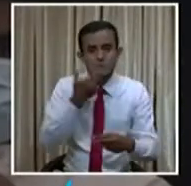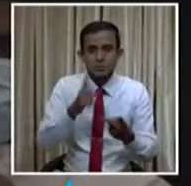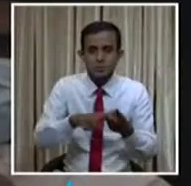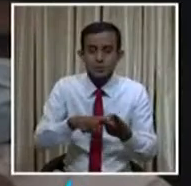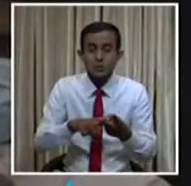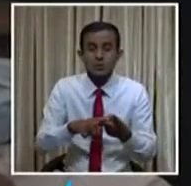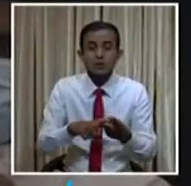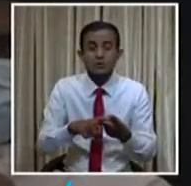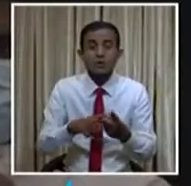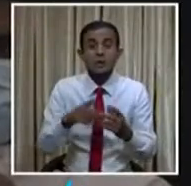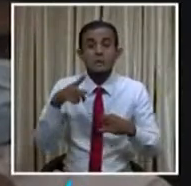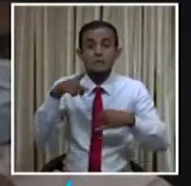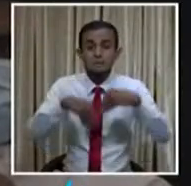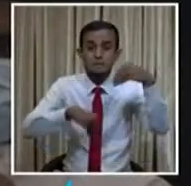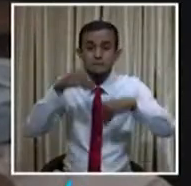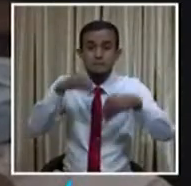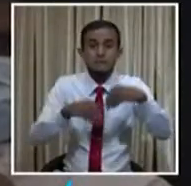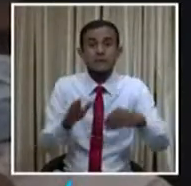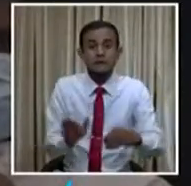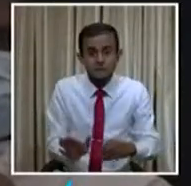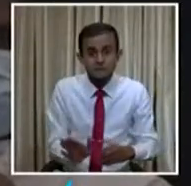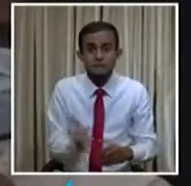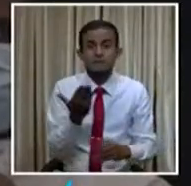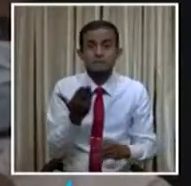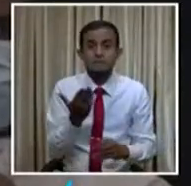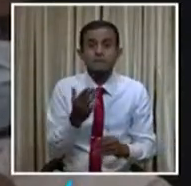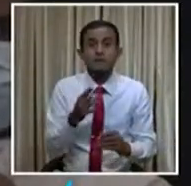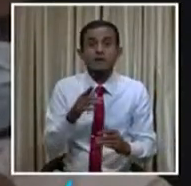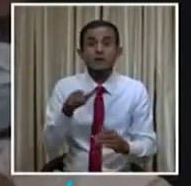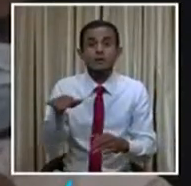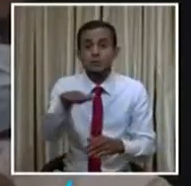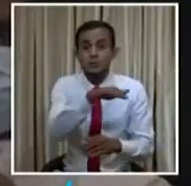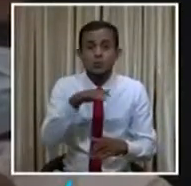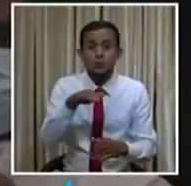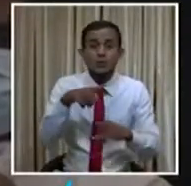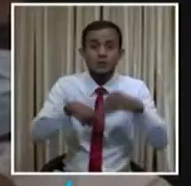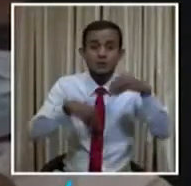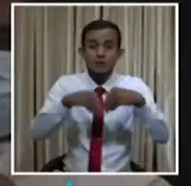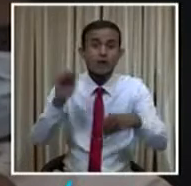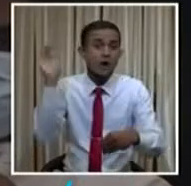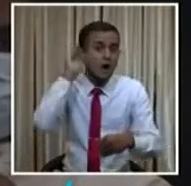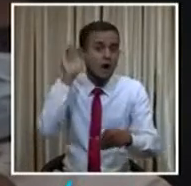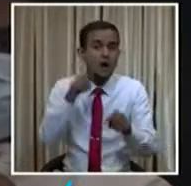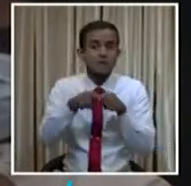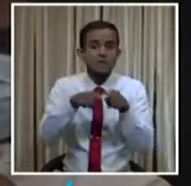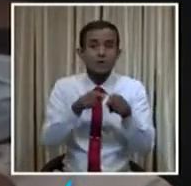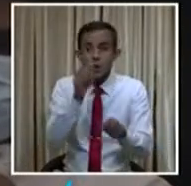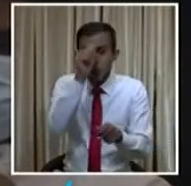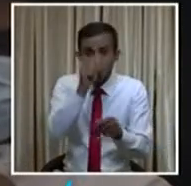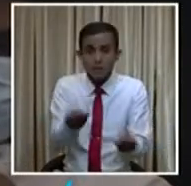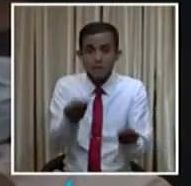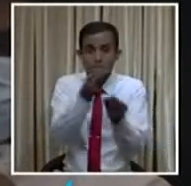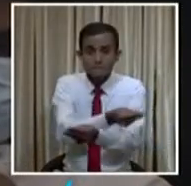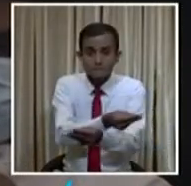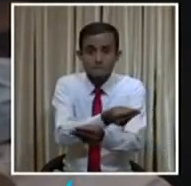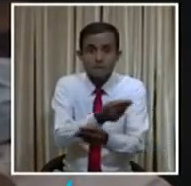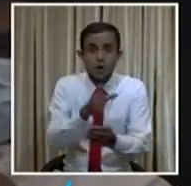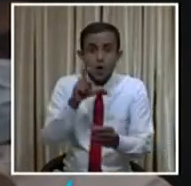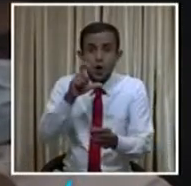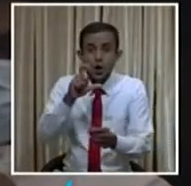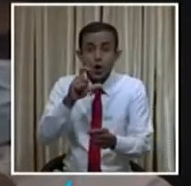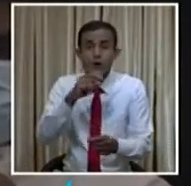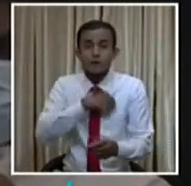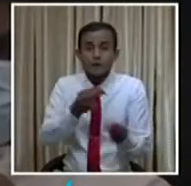ඒ මැතිවරණය පවත්වන්නේ ජනමත විචාරණයක් විදියට හොර ගිවිසුම් ගහලා කොමිස් පිට